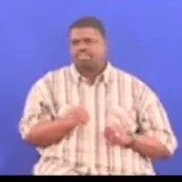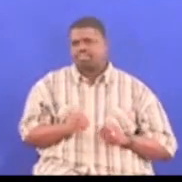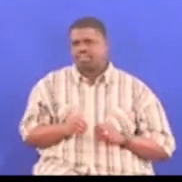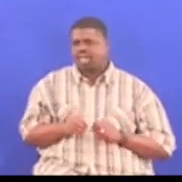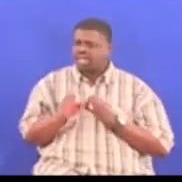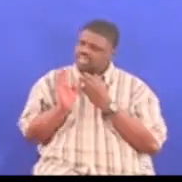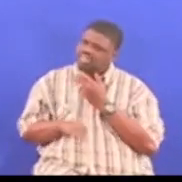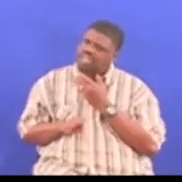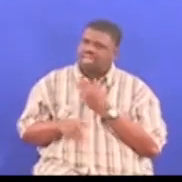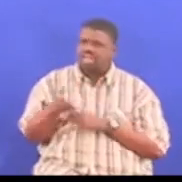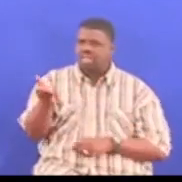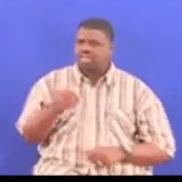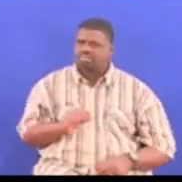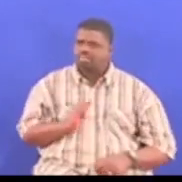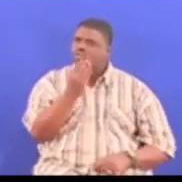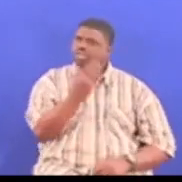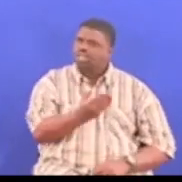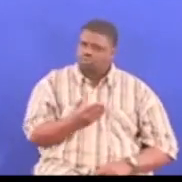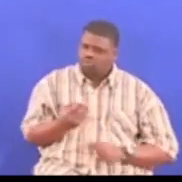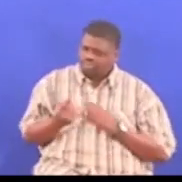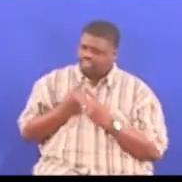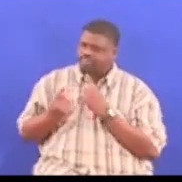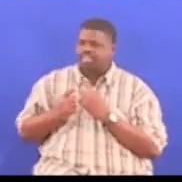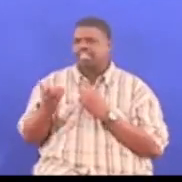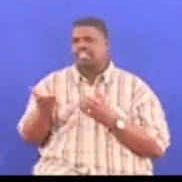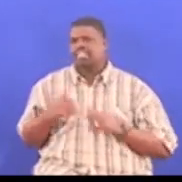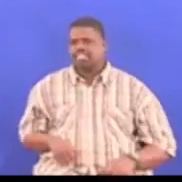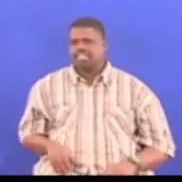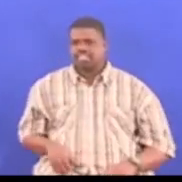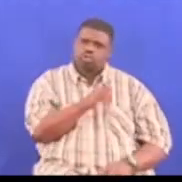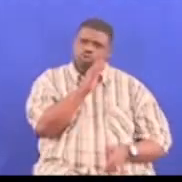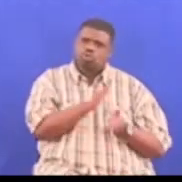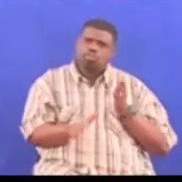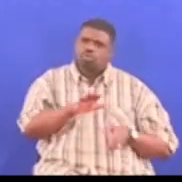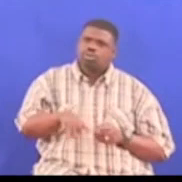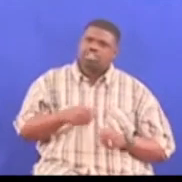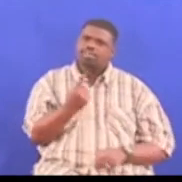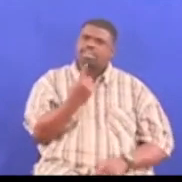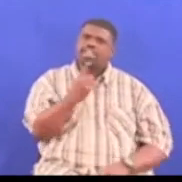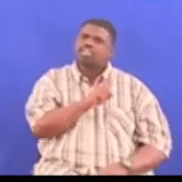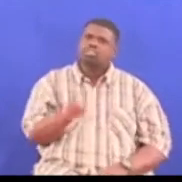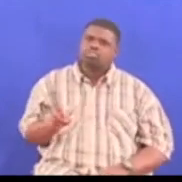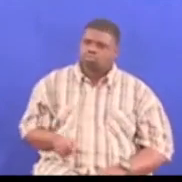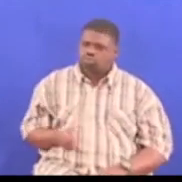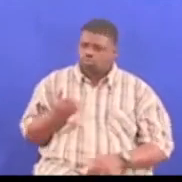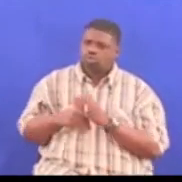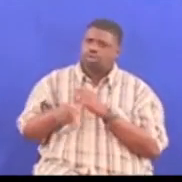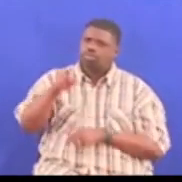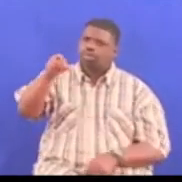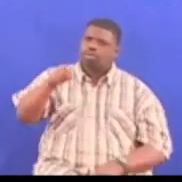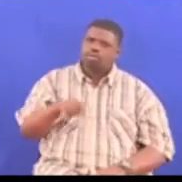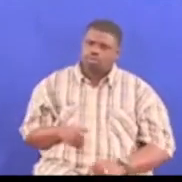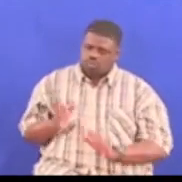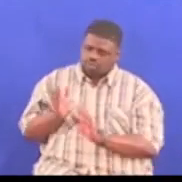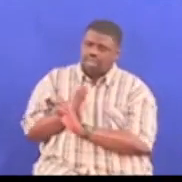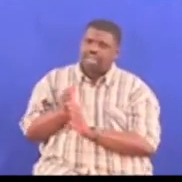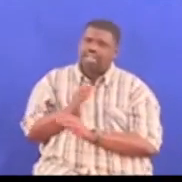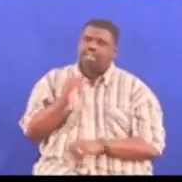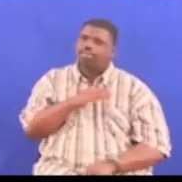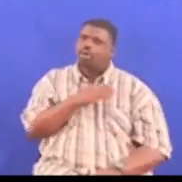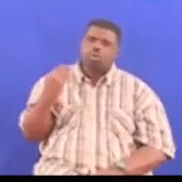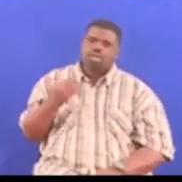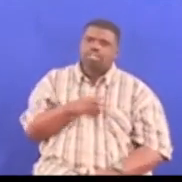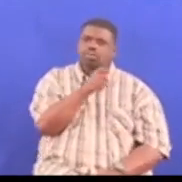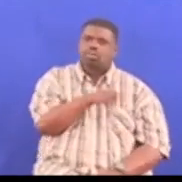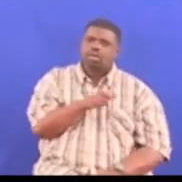siui ngi hivi ni nini sasa tuna tung kuf nini yaani hapo tenda kuna na dalili maui